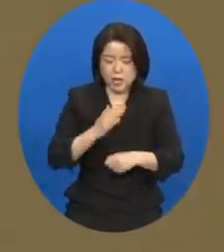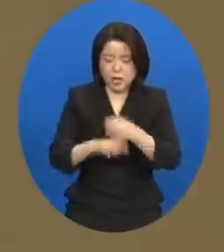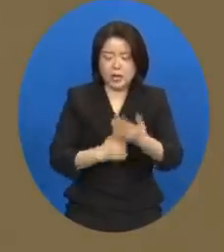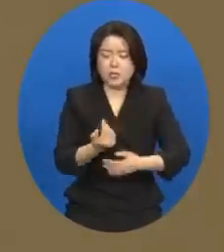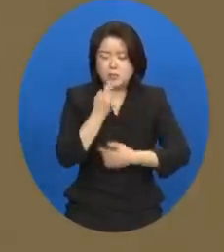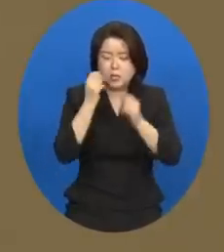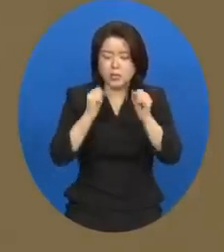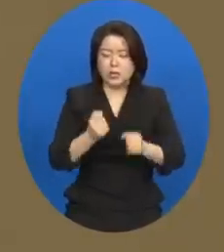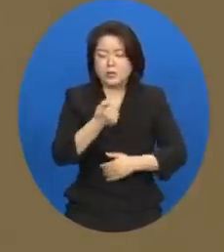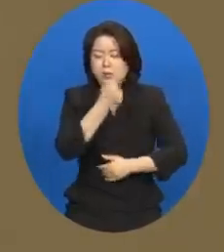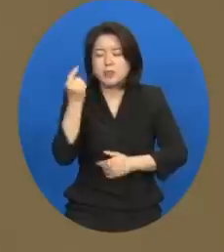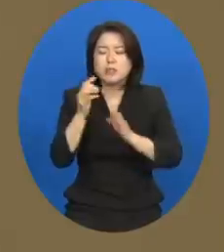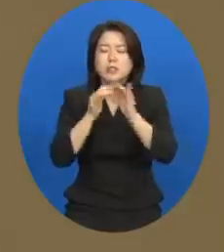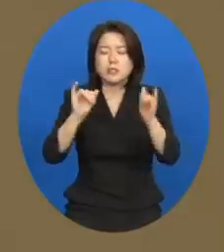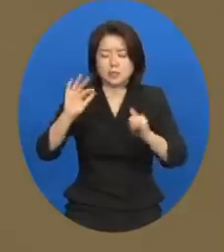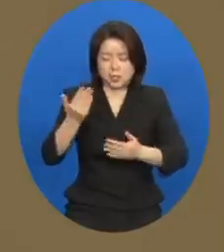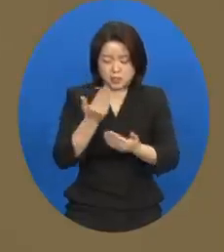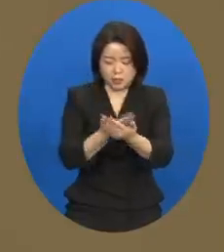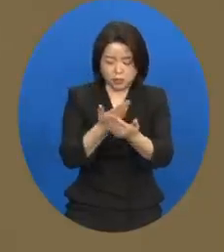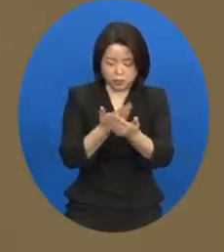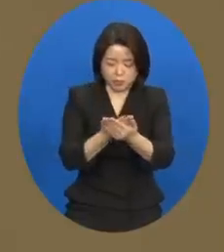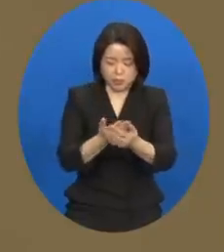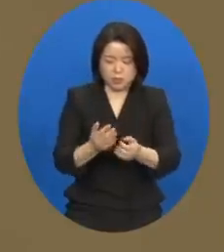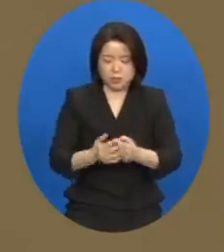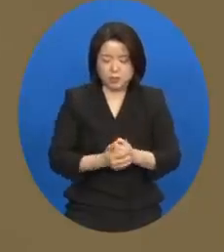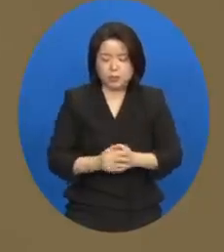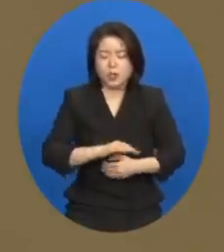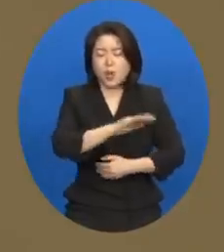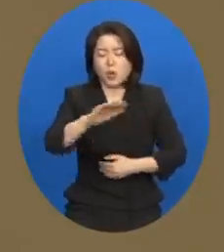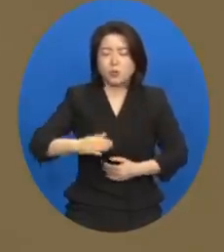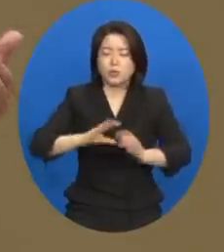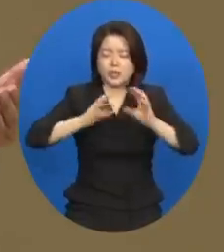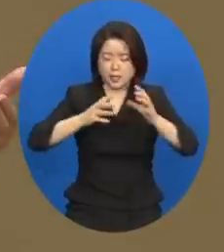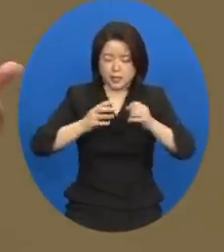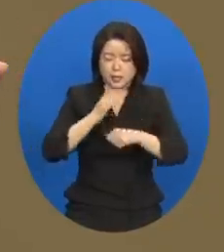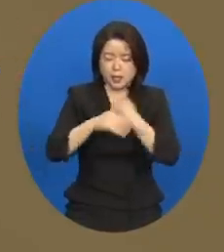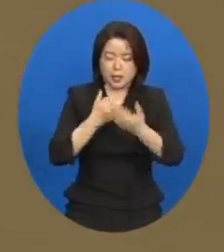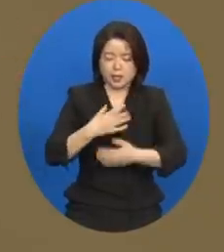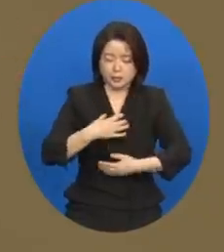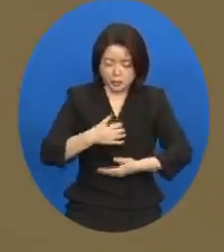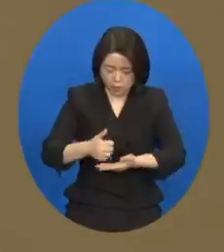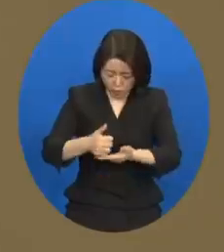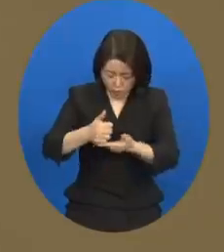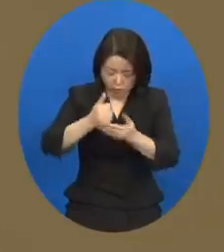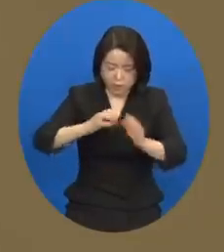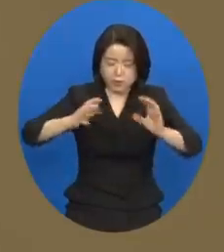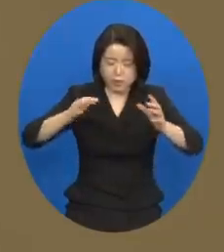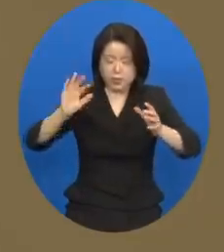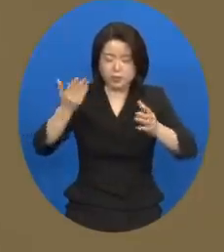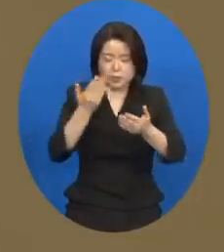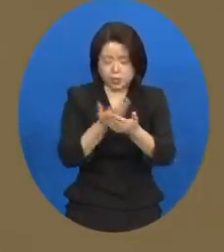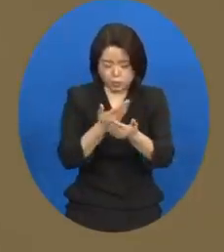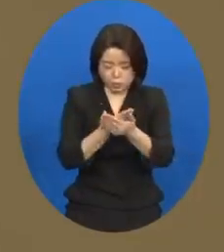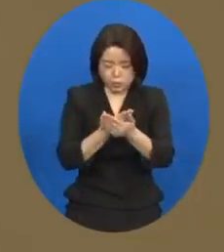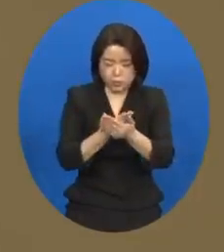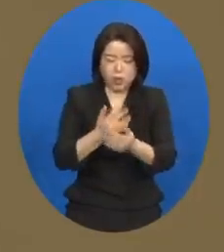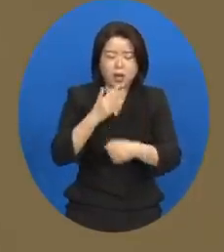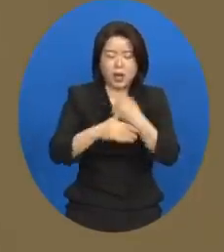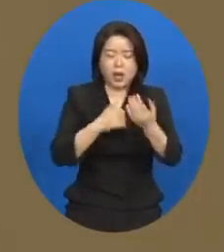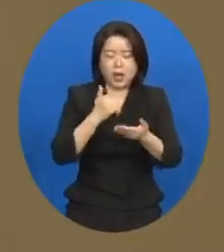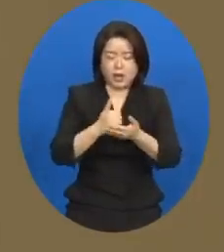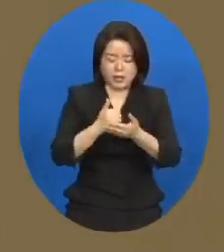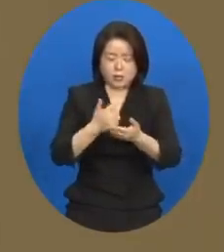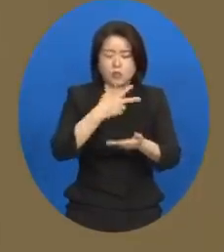살아계심의 증인들이 다 되게 하소서. 우리나라가 하나님을 경외하는 나라, 하나님 주님의